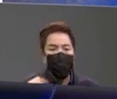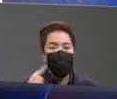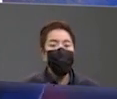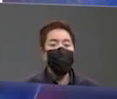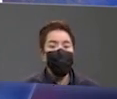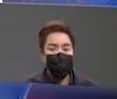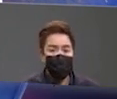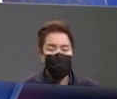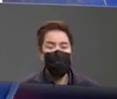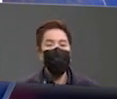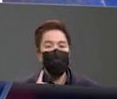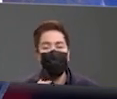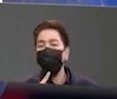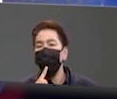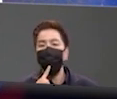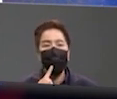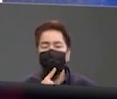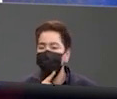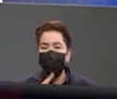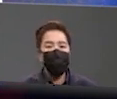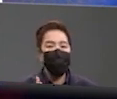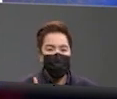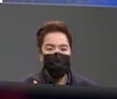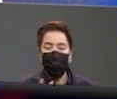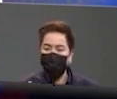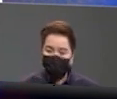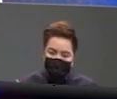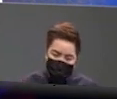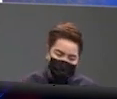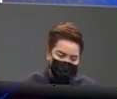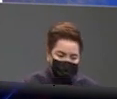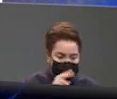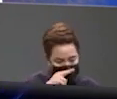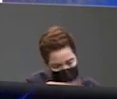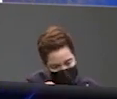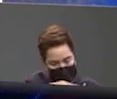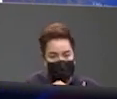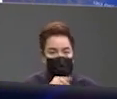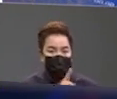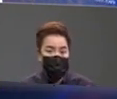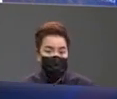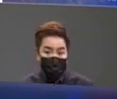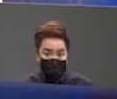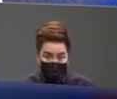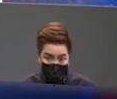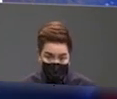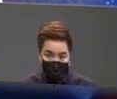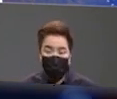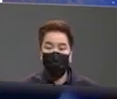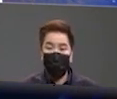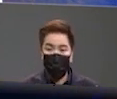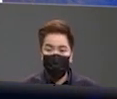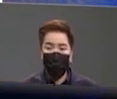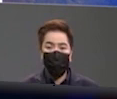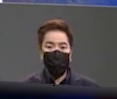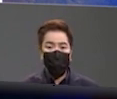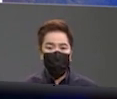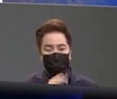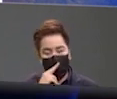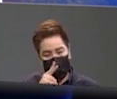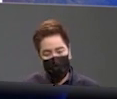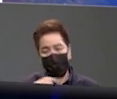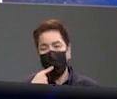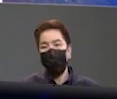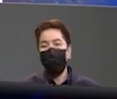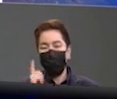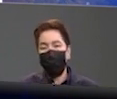มีแต่ว่าติดเชื้อตั้งแต่อยู่ดูไบนะครับอ่าข้อสอบประวัติแล้วเนี่ยพบอาการป่วยตั้งแต่วันที่